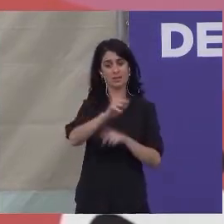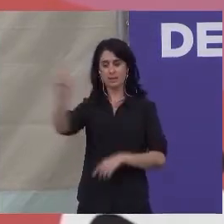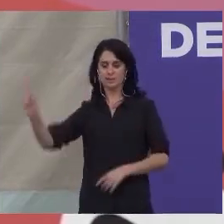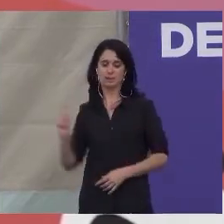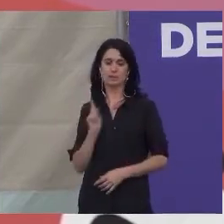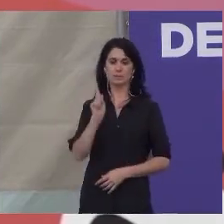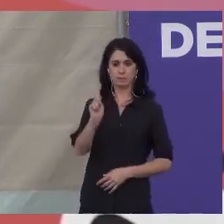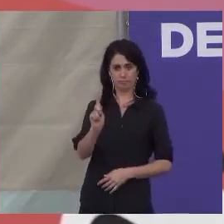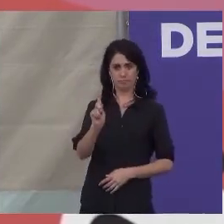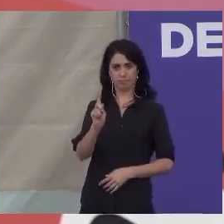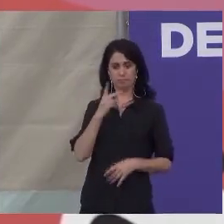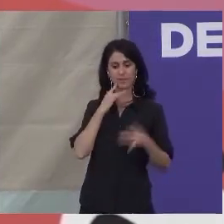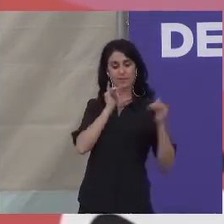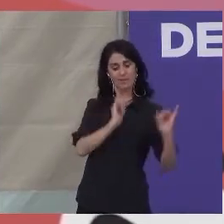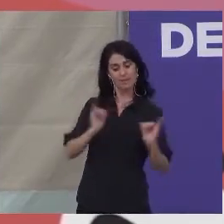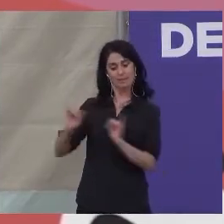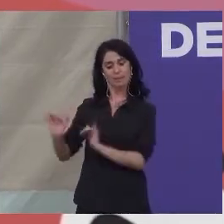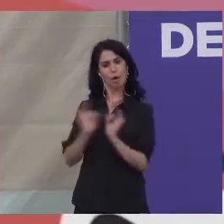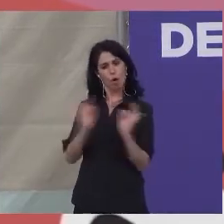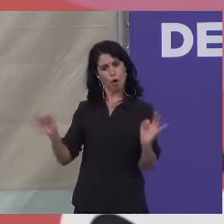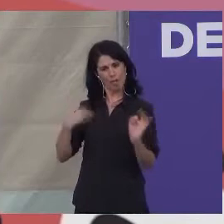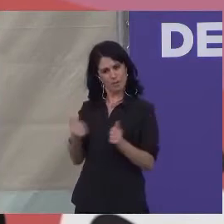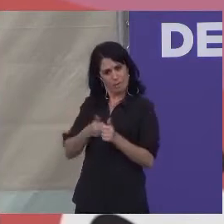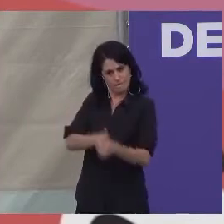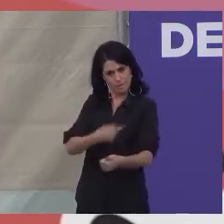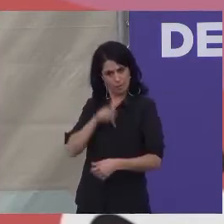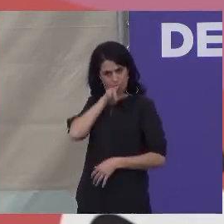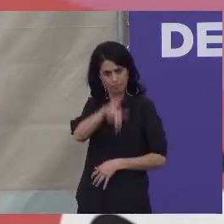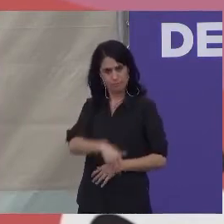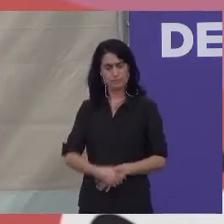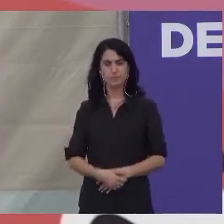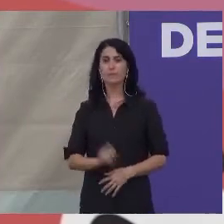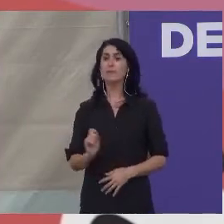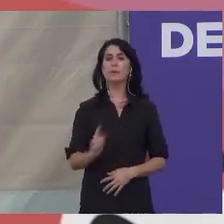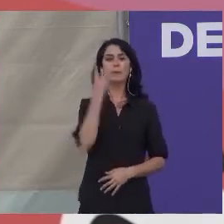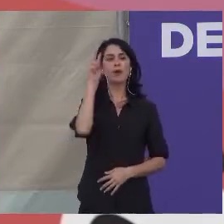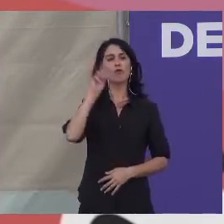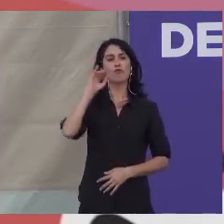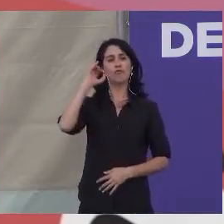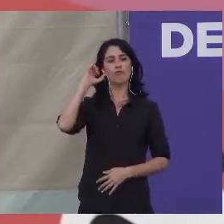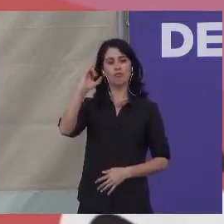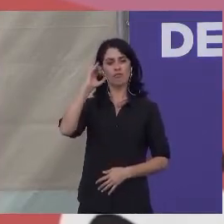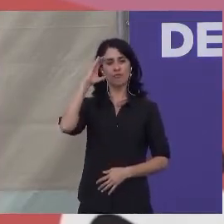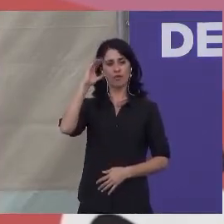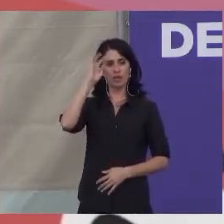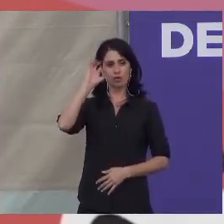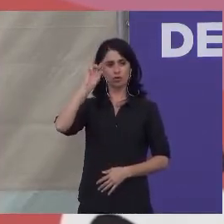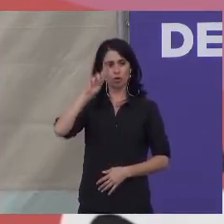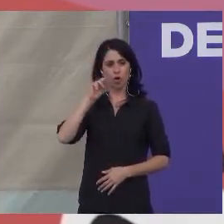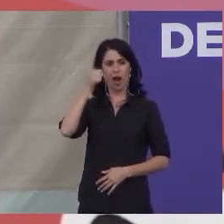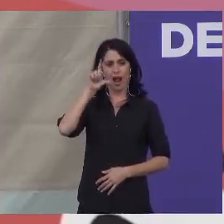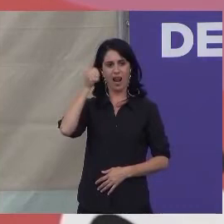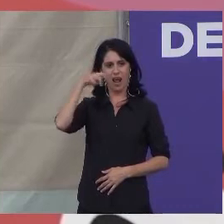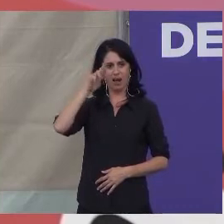a l'escenari sentant-se en l'ordre que vaig nombrant. En primer lloc, Víctor Alarcón, José Francisco